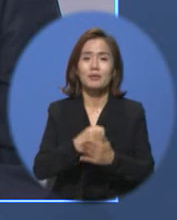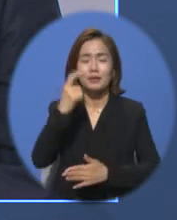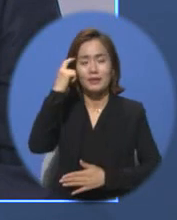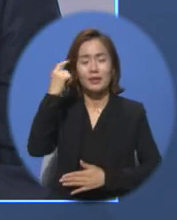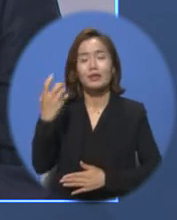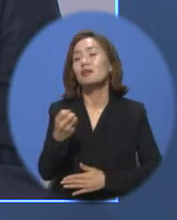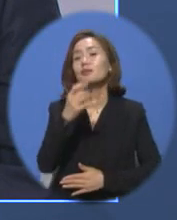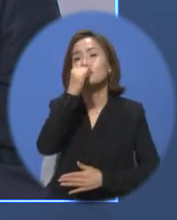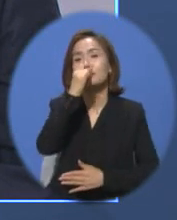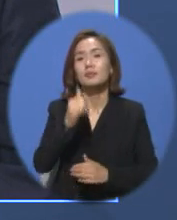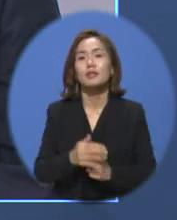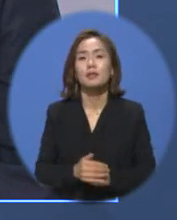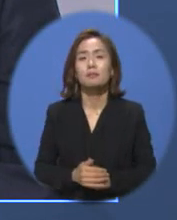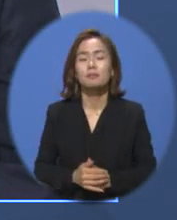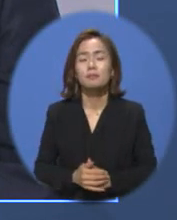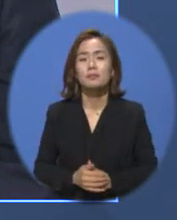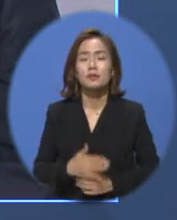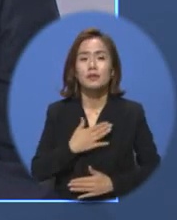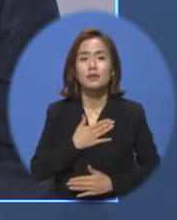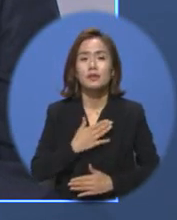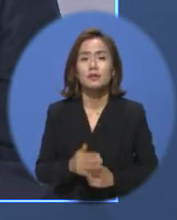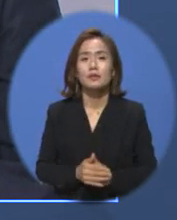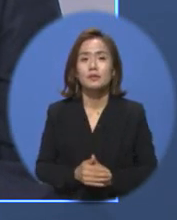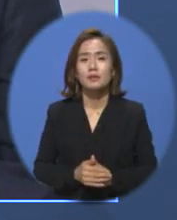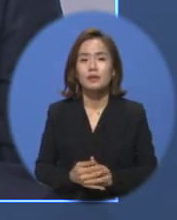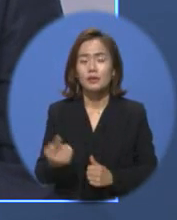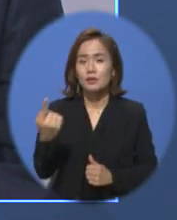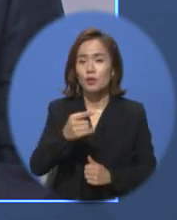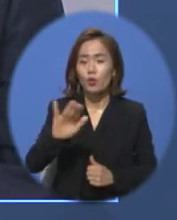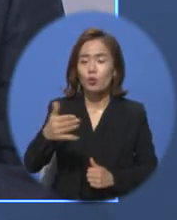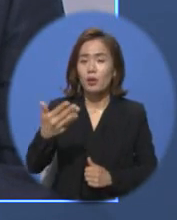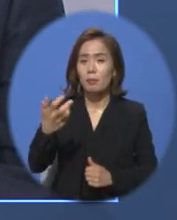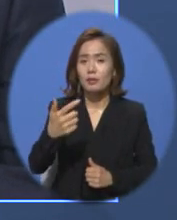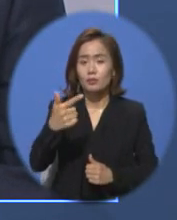이정말유감 스러운일이라고생각합니다.저는1986년에전남대학교에입학하여